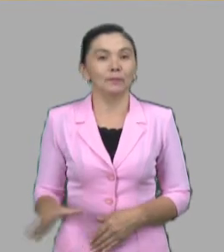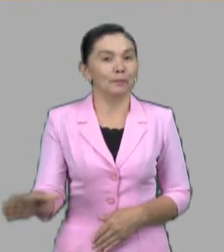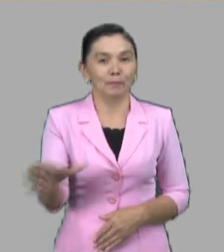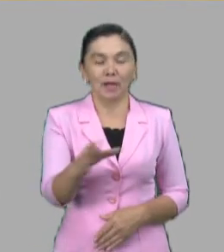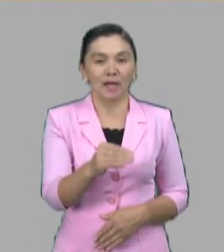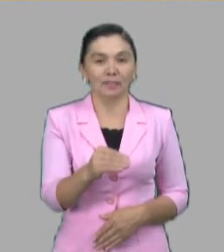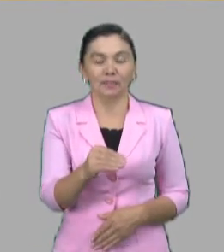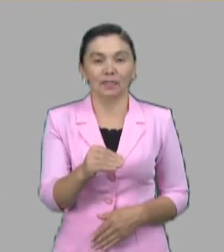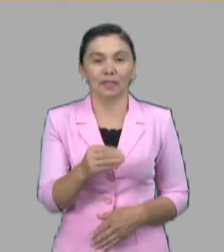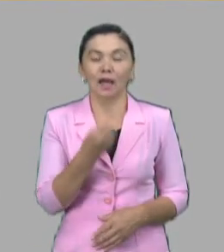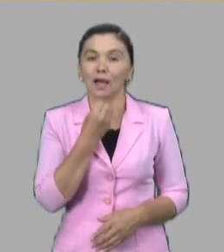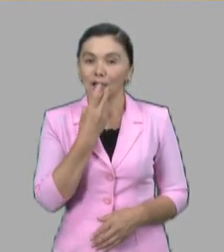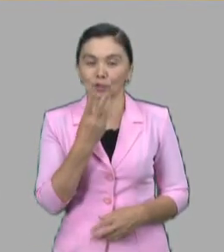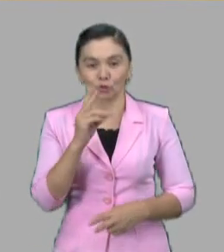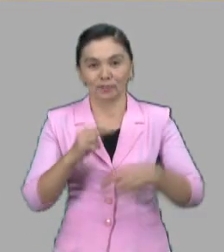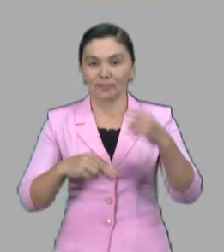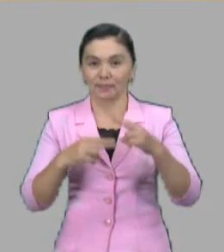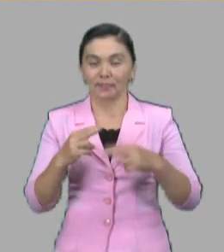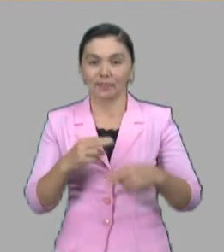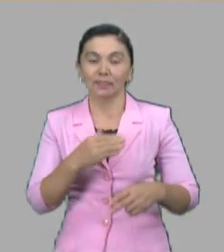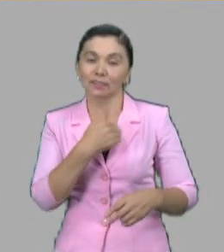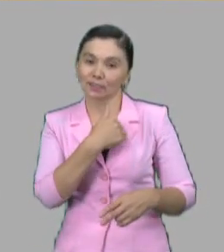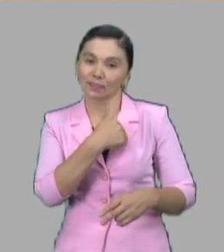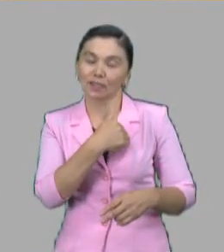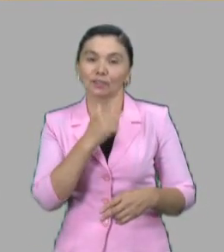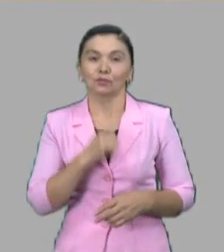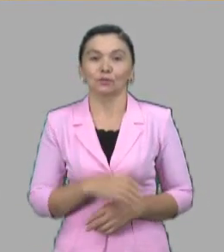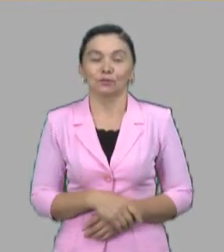Баарыңарга жагымдуу маанай каалайм.